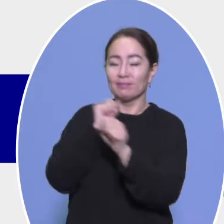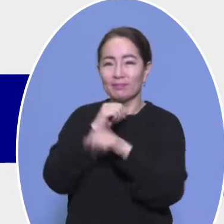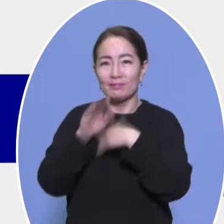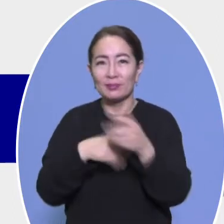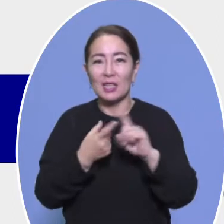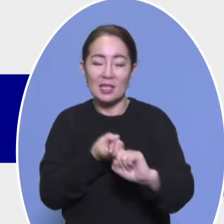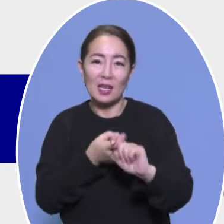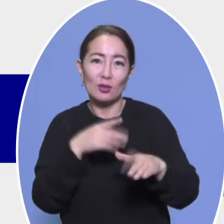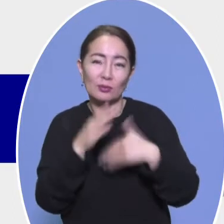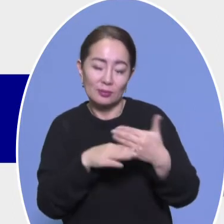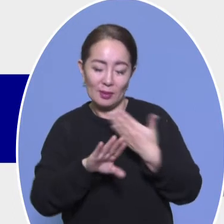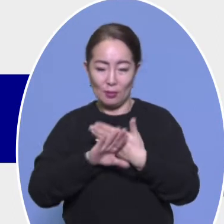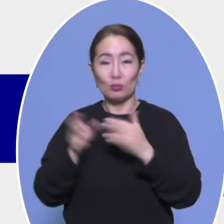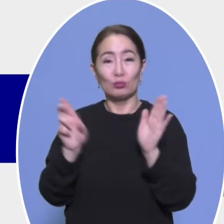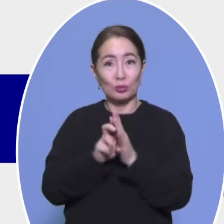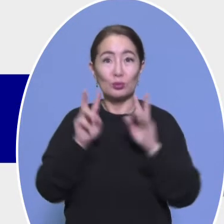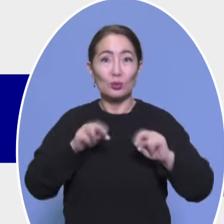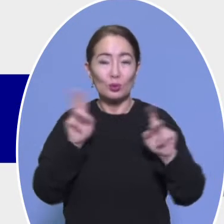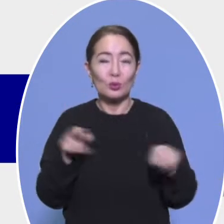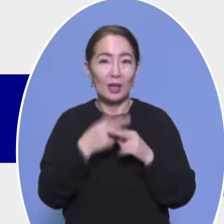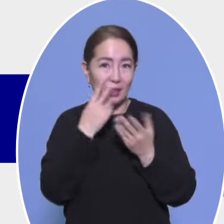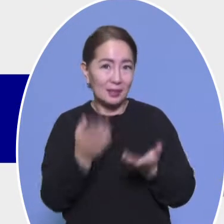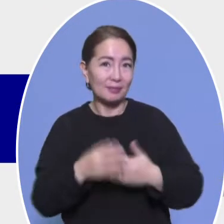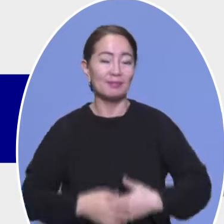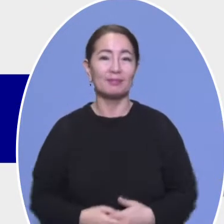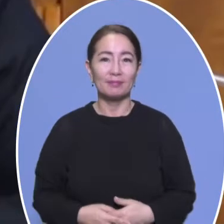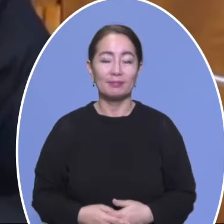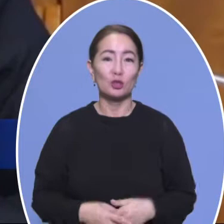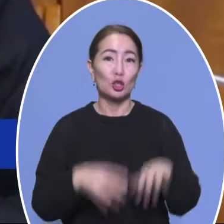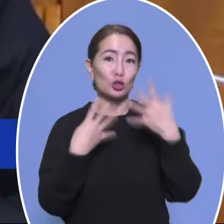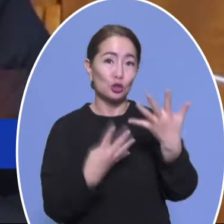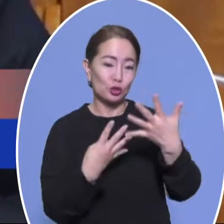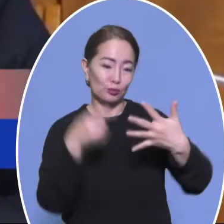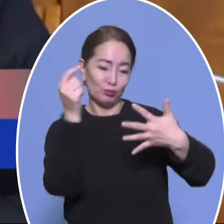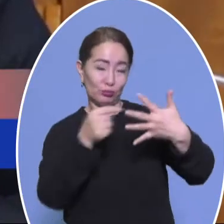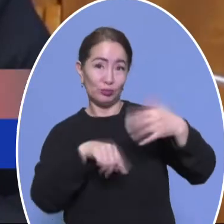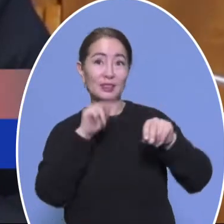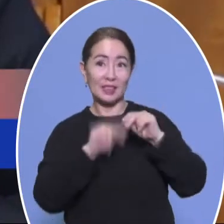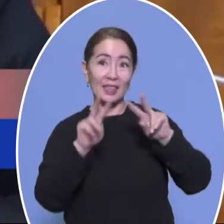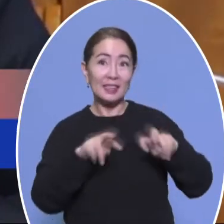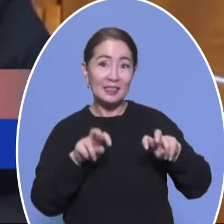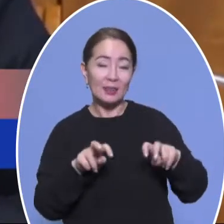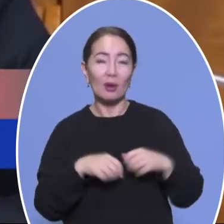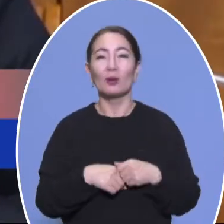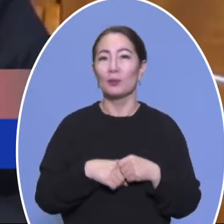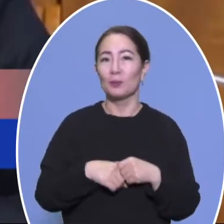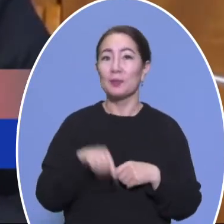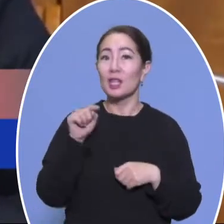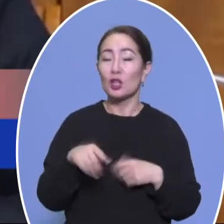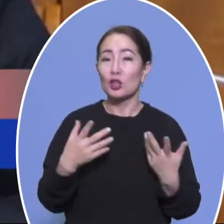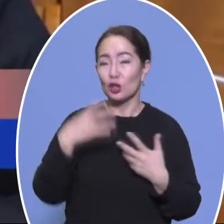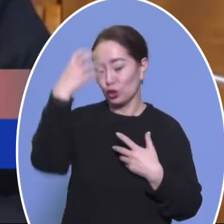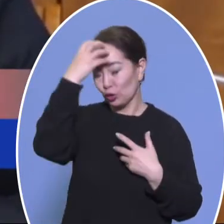байдал нэмэгдснээс хамаарсан байж болох талаар судалгааны дүн гарсан юм аа. 9 шалгуур үзүүлэлтийг бид тавьж байгаа. За энэ